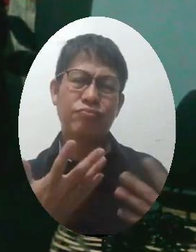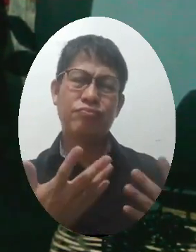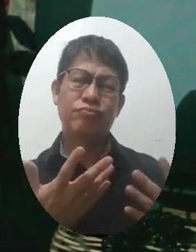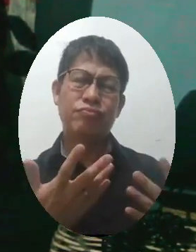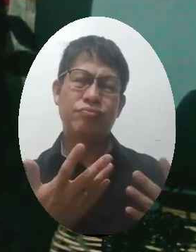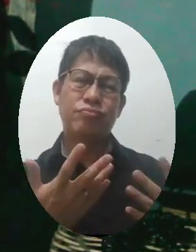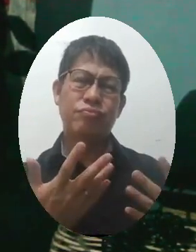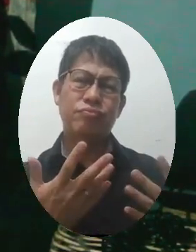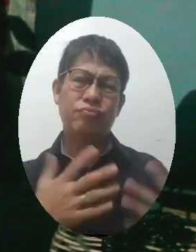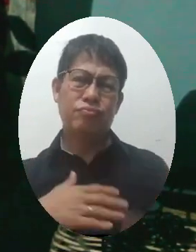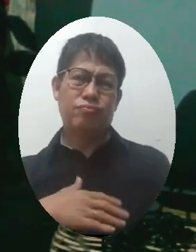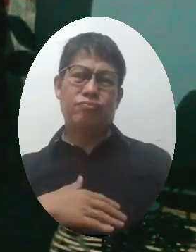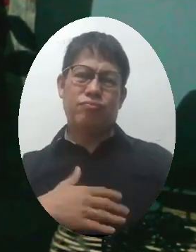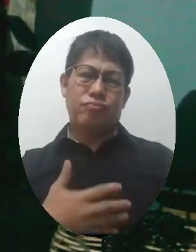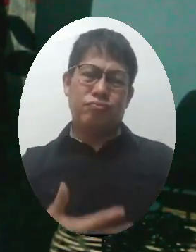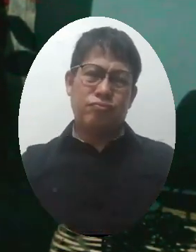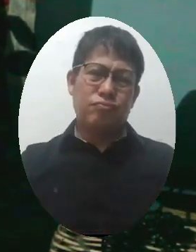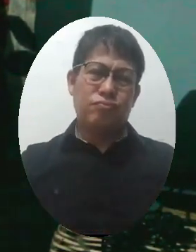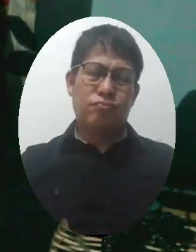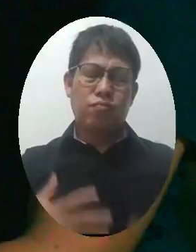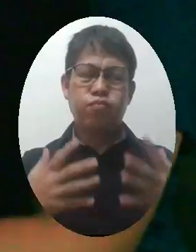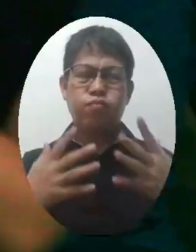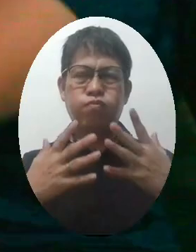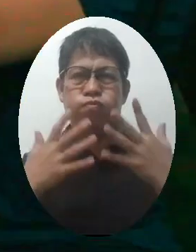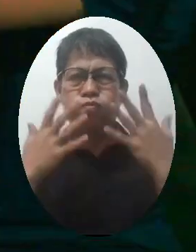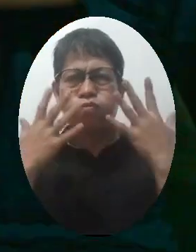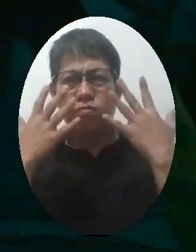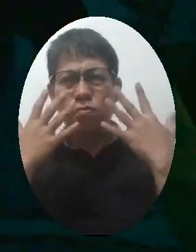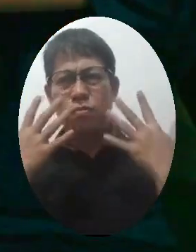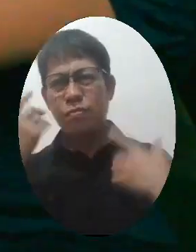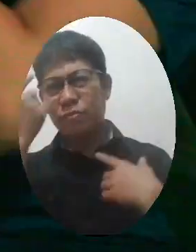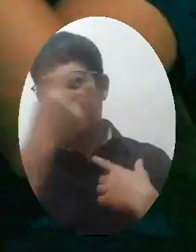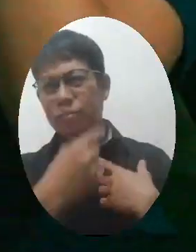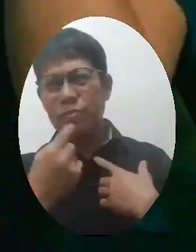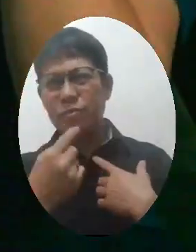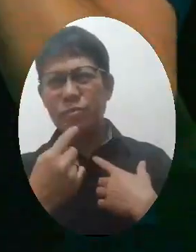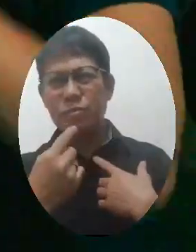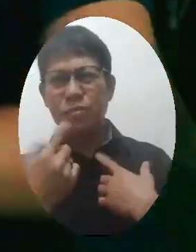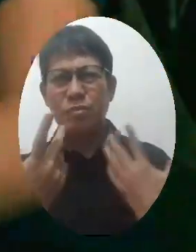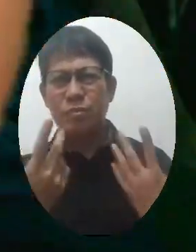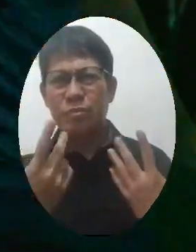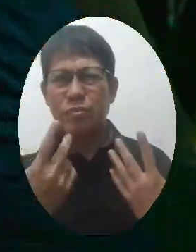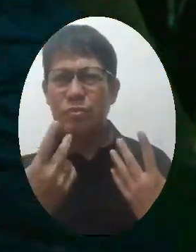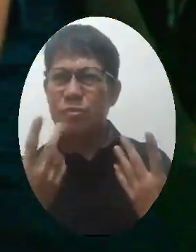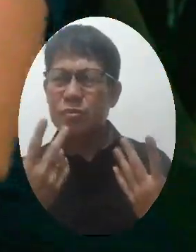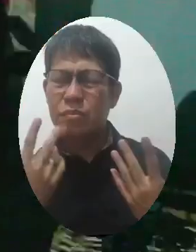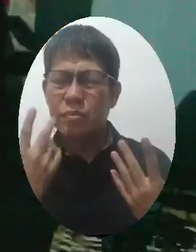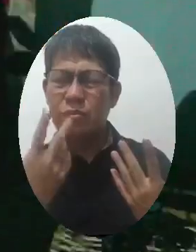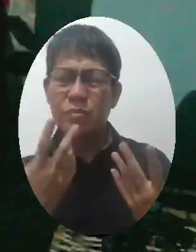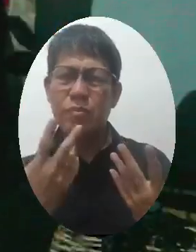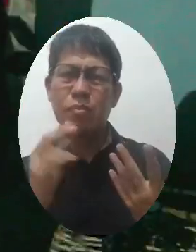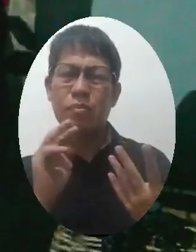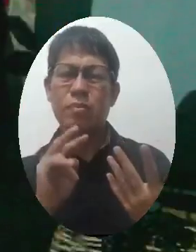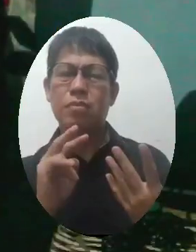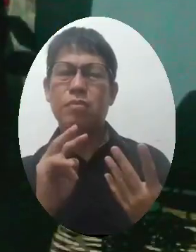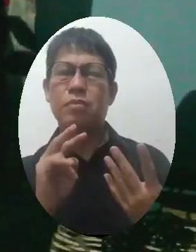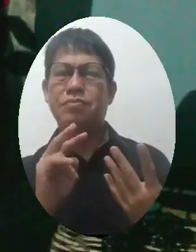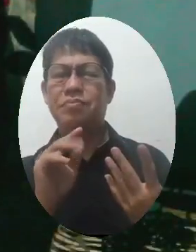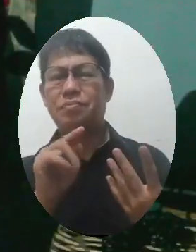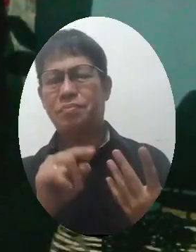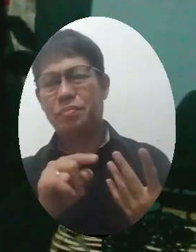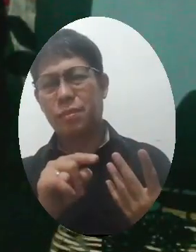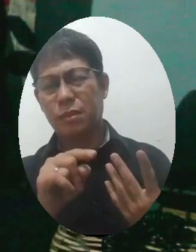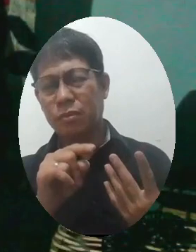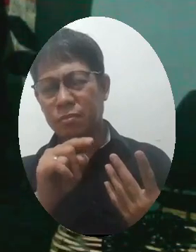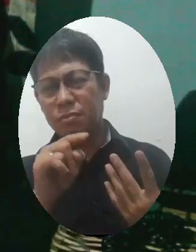araw, medyo lumalaki yung tiyan niya, namumutla siya. Tapos hanggang sa pina-check up ko na siya. Tapos